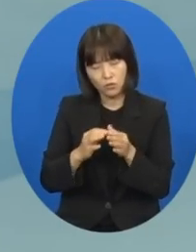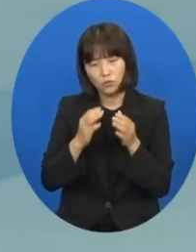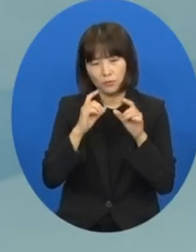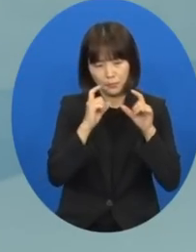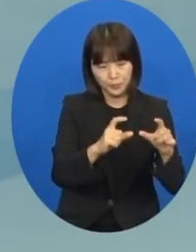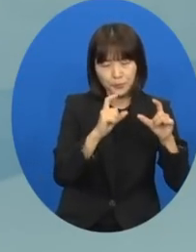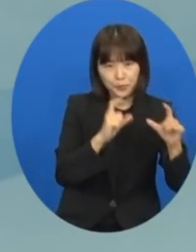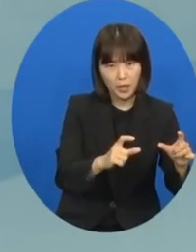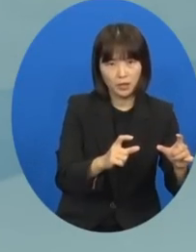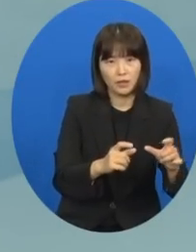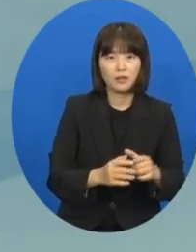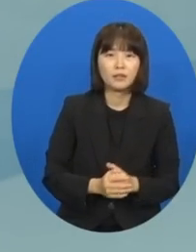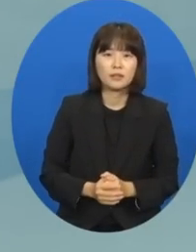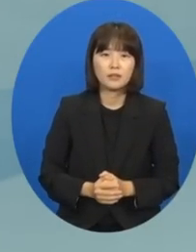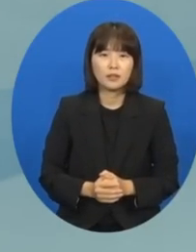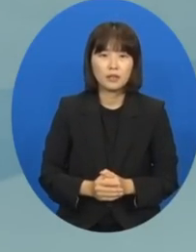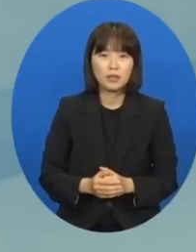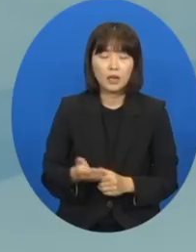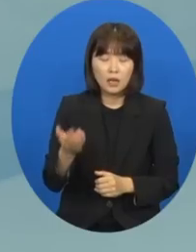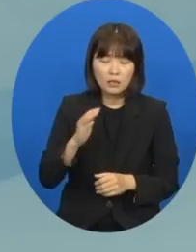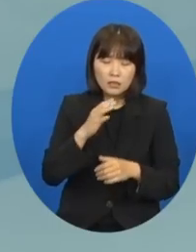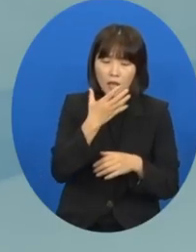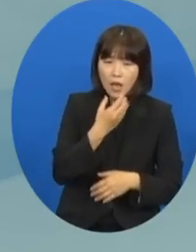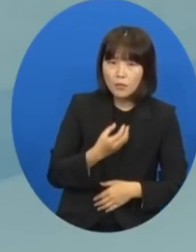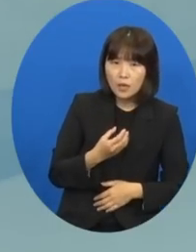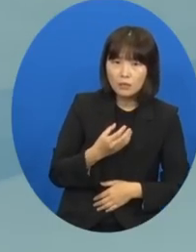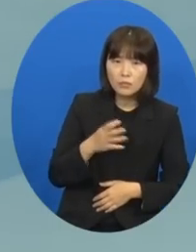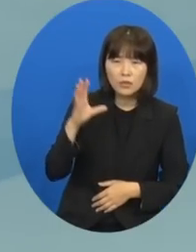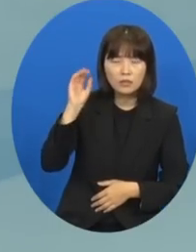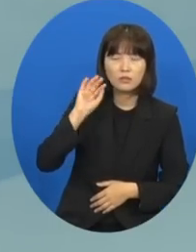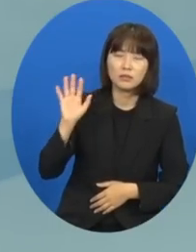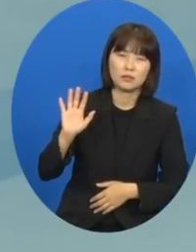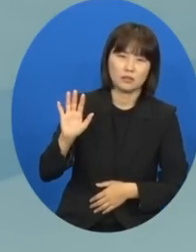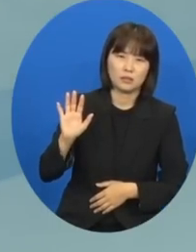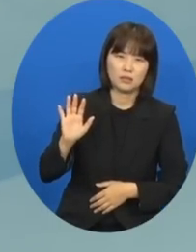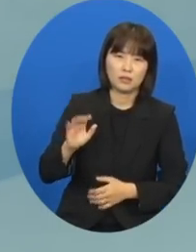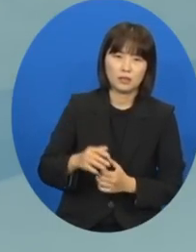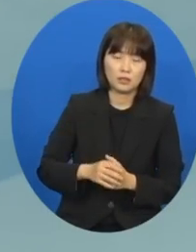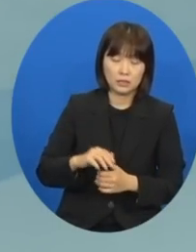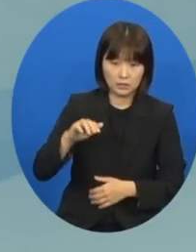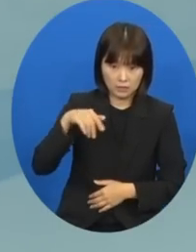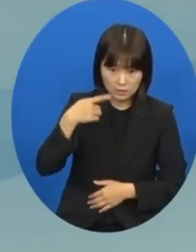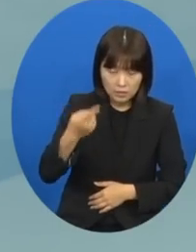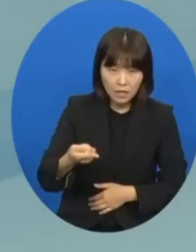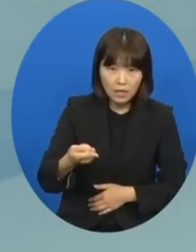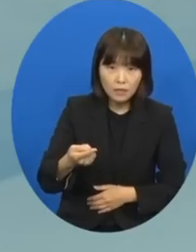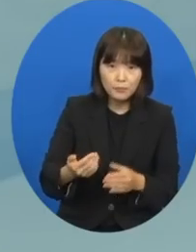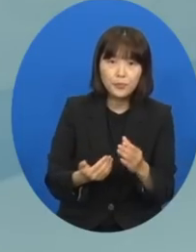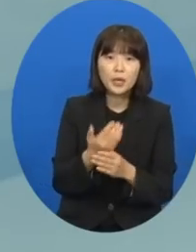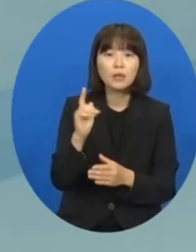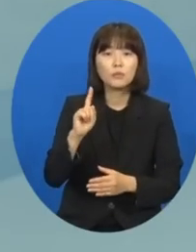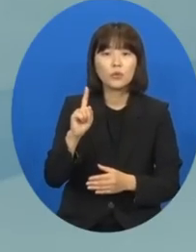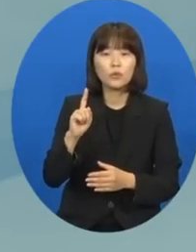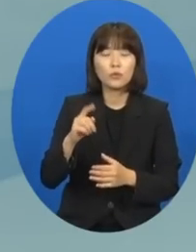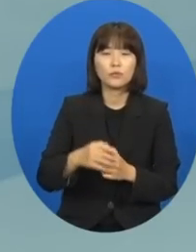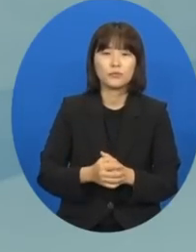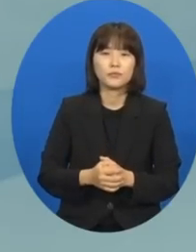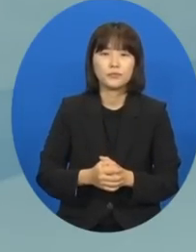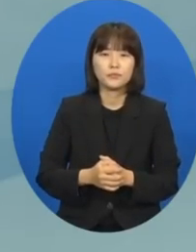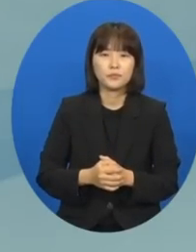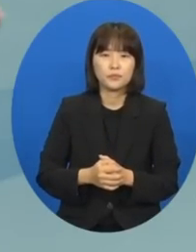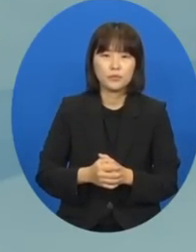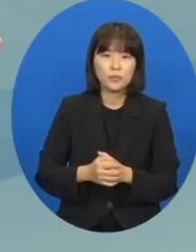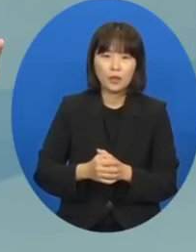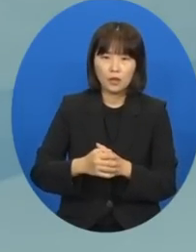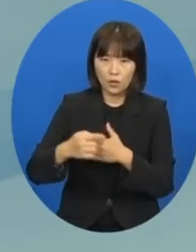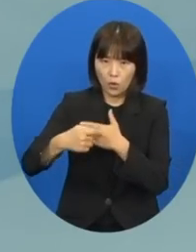말씀을 하셨잖아요. 그렇죠? 그런데 들었어요, 안 들었어요? 오늘 안 들었단 말이에요. 자, 그럼 그 다음에 벌어지는 게 뭐라고요? 외적 징계, 환경을